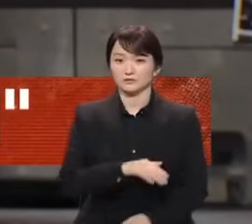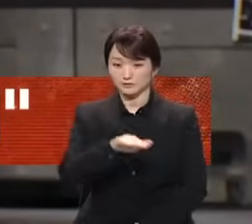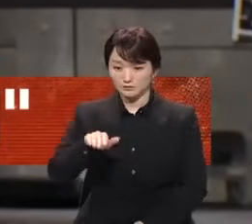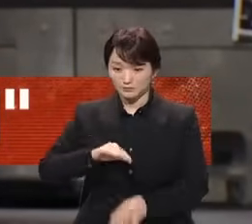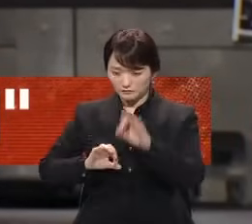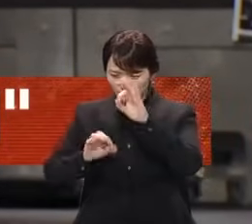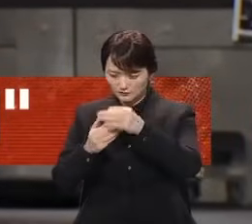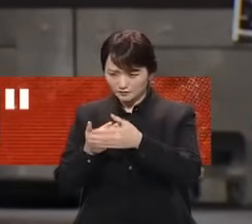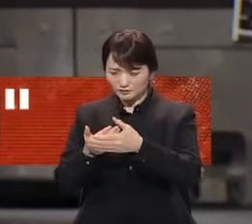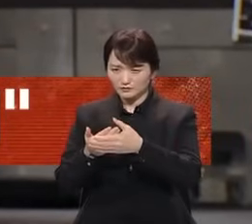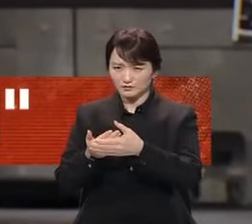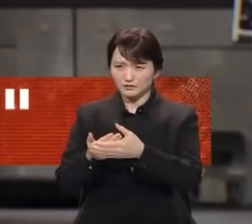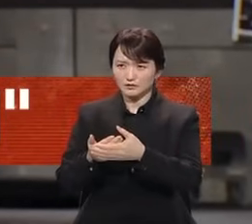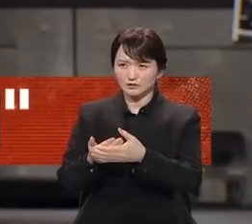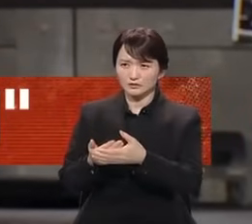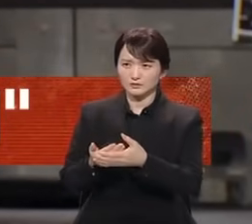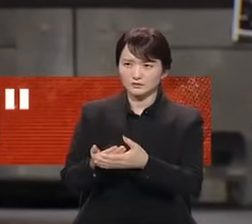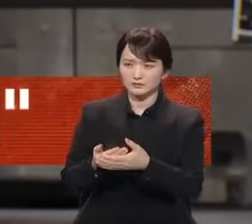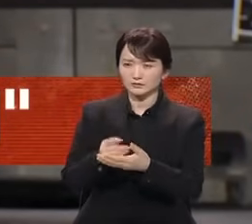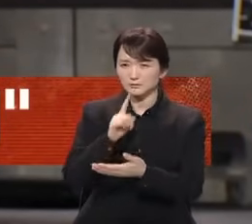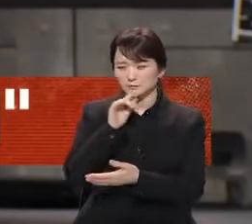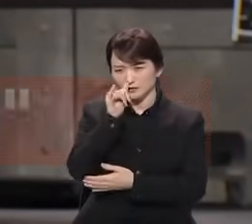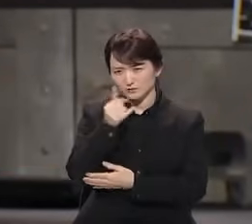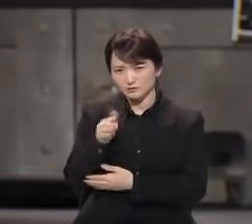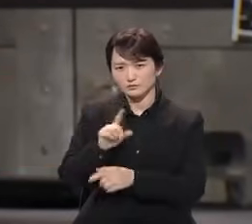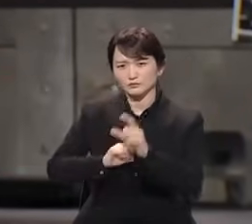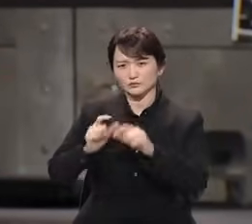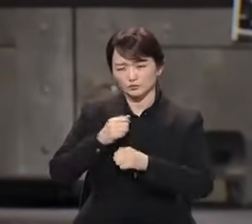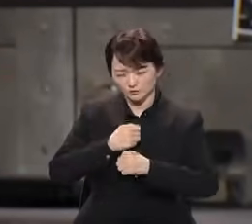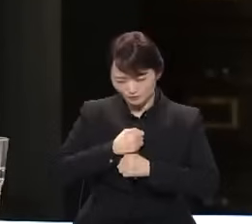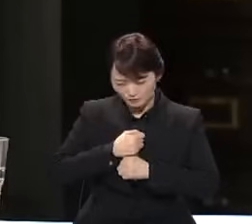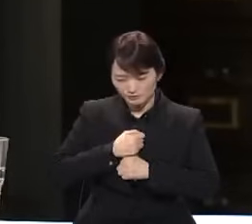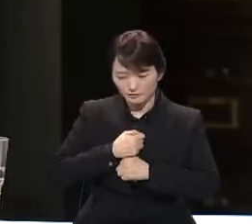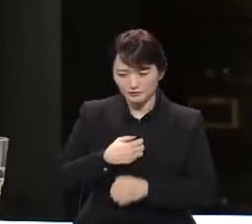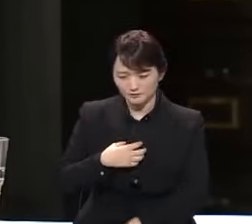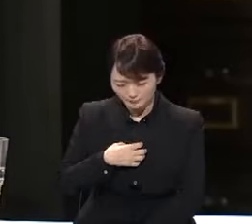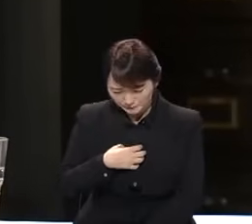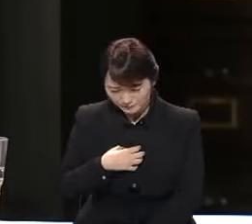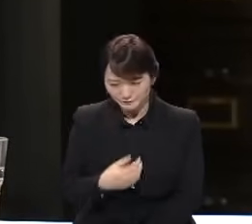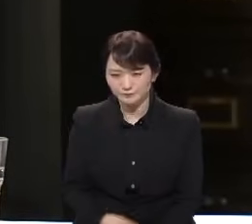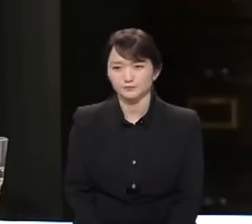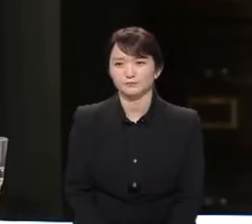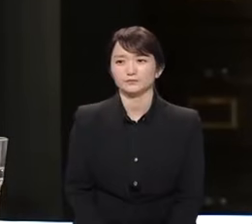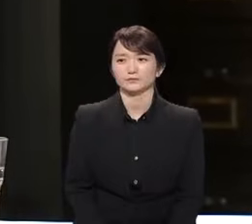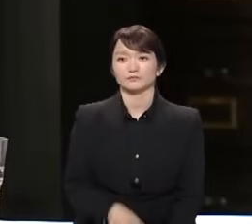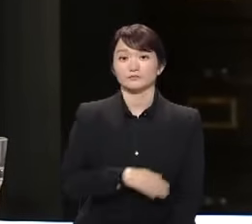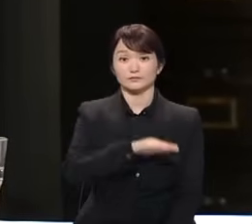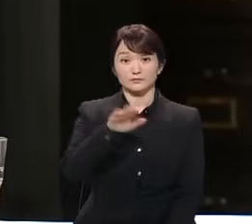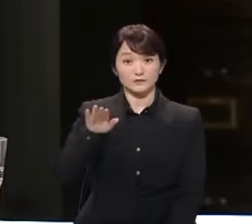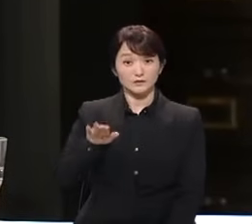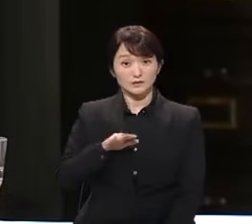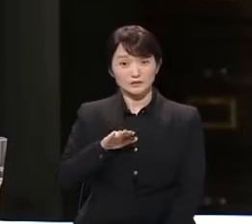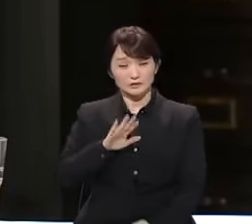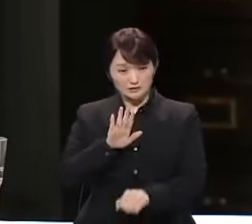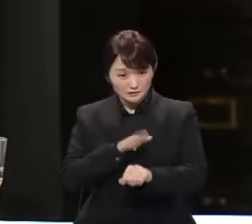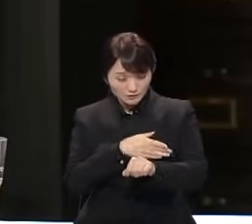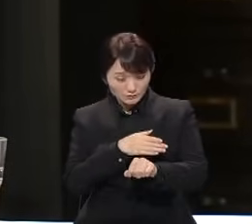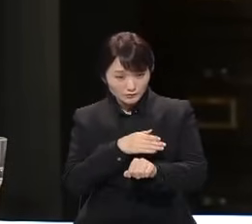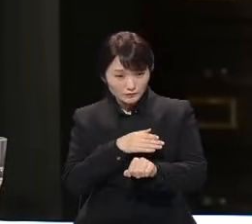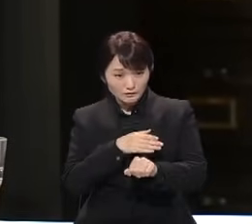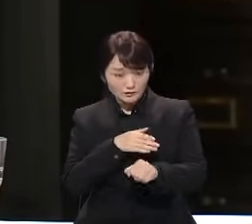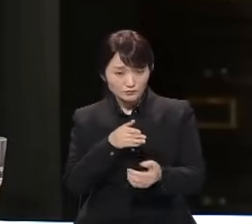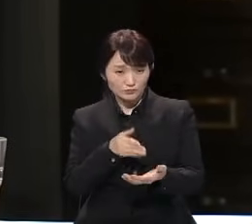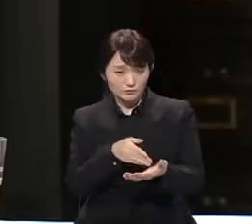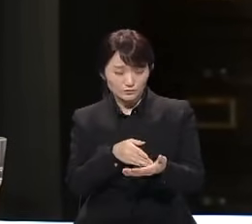더욱 조심해야겠다라는 그런 경각심도 드네요. 예, 뭐 저희도 오보를 낸 적이 없다고는 말씀을 못 드려서 저희도 참